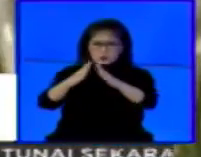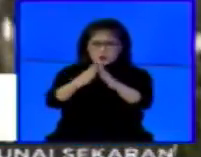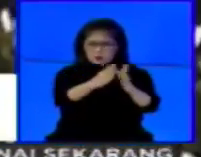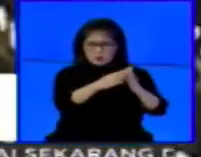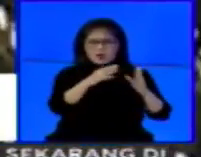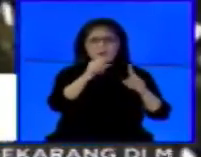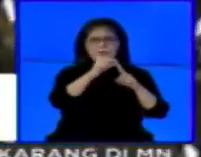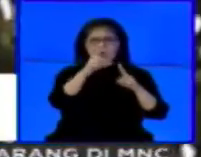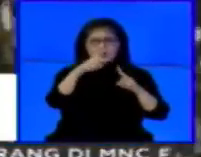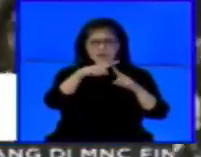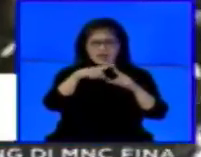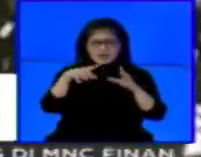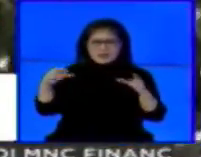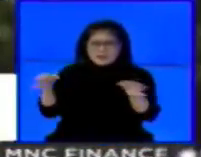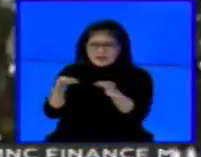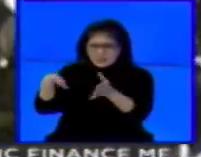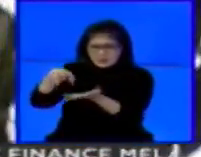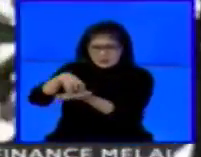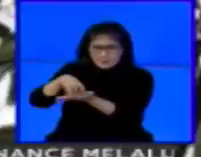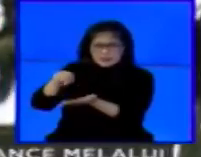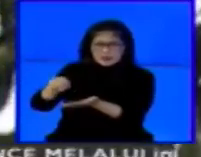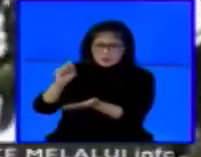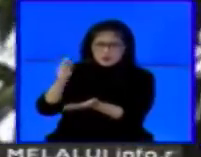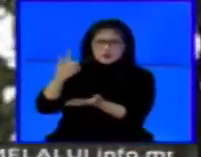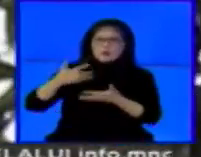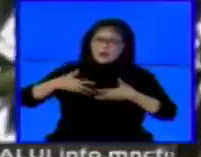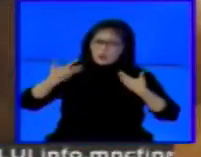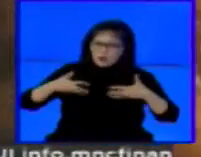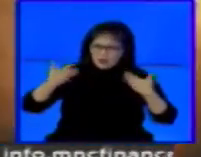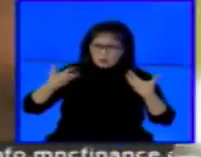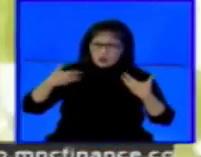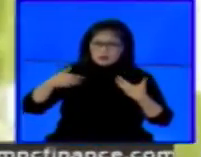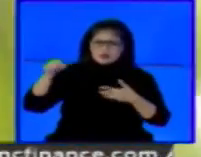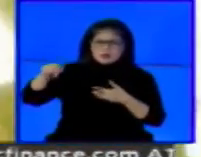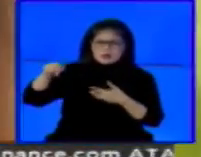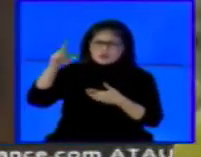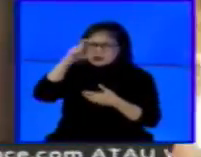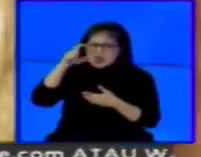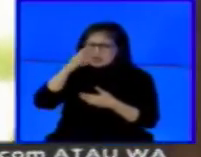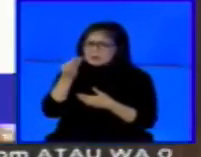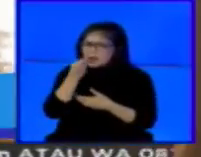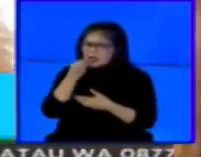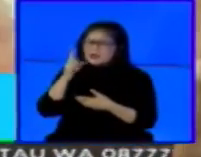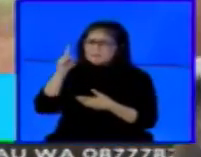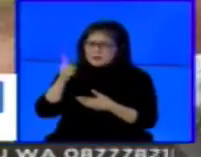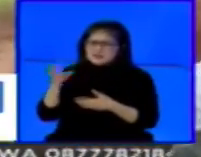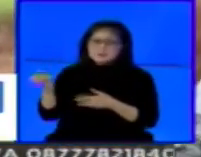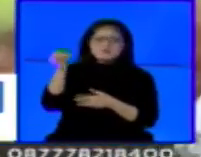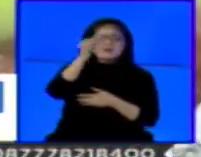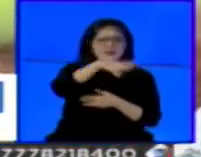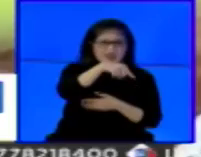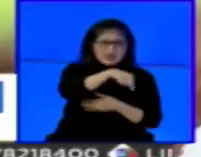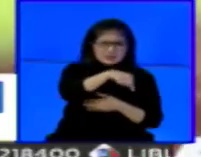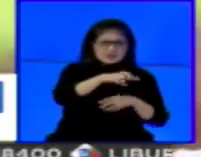ini. Kan otomatis hewan-hewan yang ada di sana cari makan, otomatis pindah ke sini. Karena